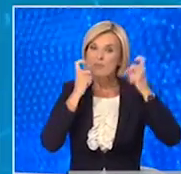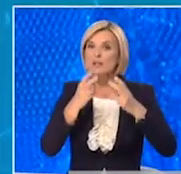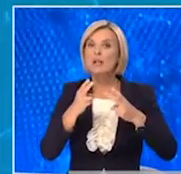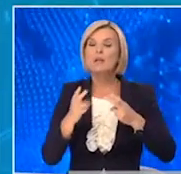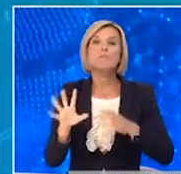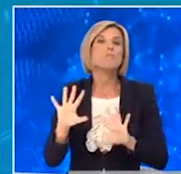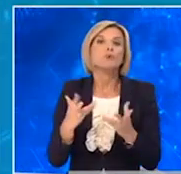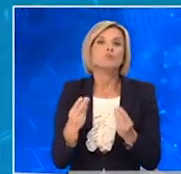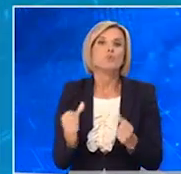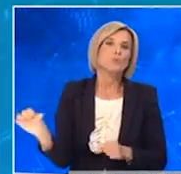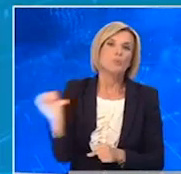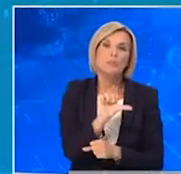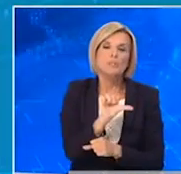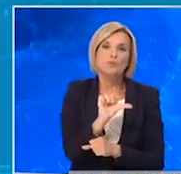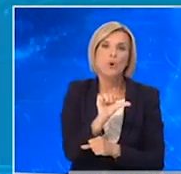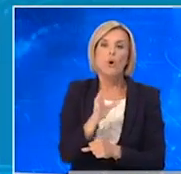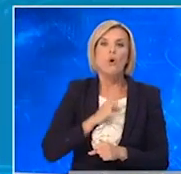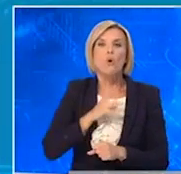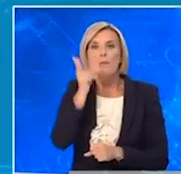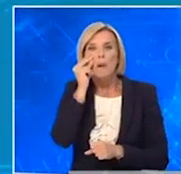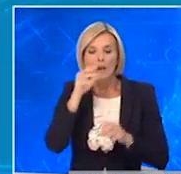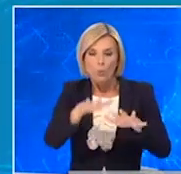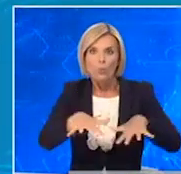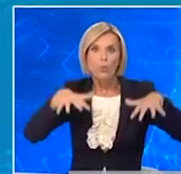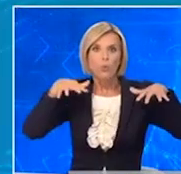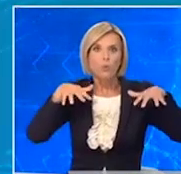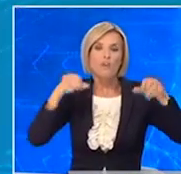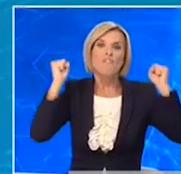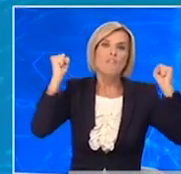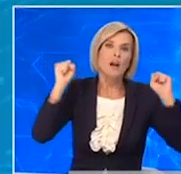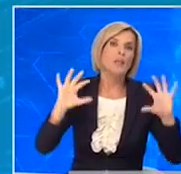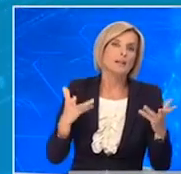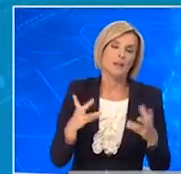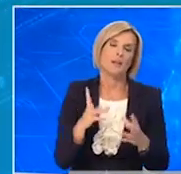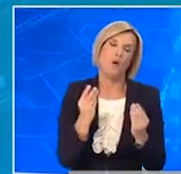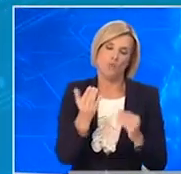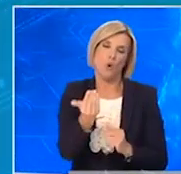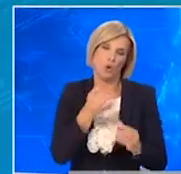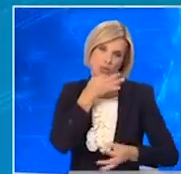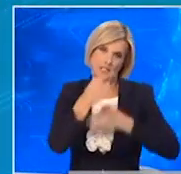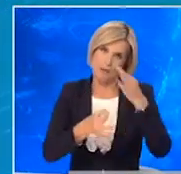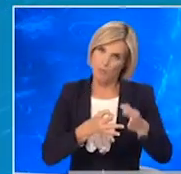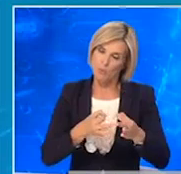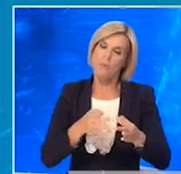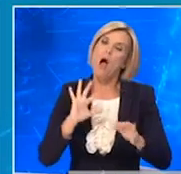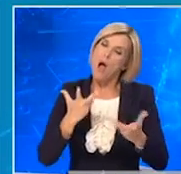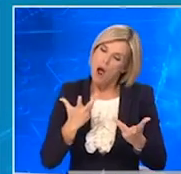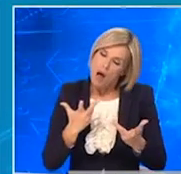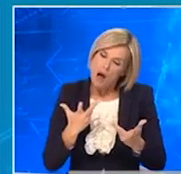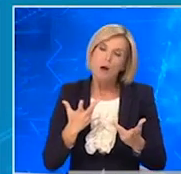της επιστροφής των φιλάθλων στα γήπεδα ή είναι ακόμα νωρίς να μιλάμε για κάτι τέτοιο? Νομίζω είναι πολύ νωρίς να μιλάμε, αλλά σε κάθε περίπτωση σας